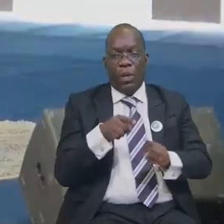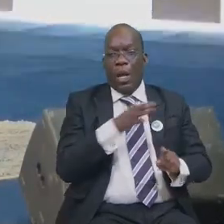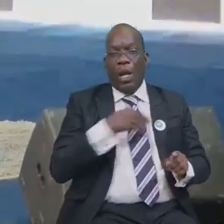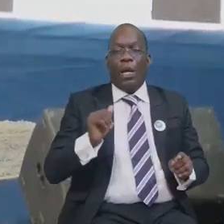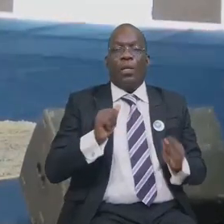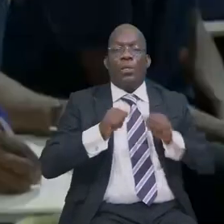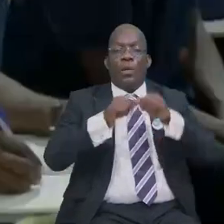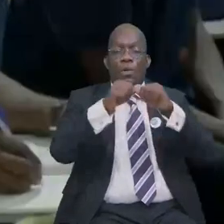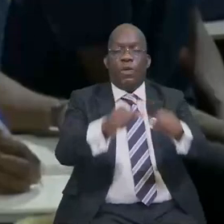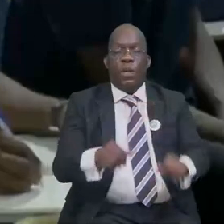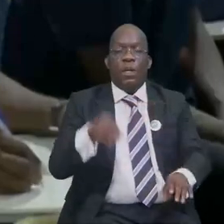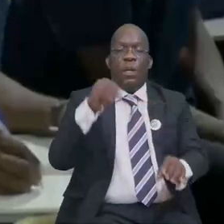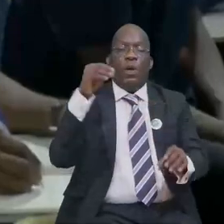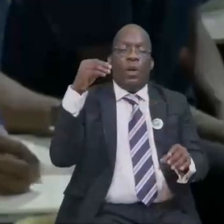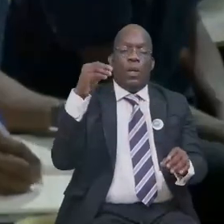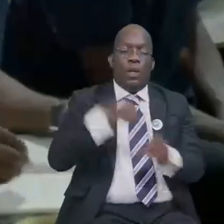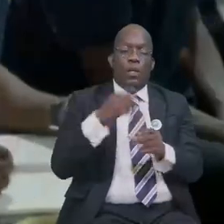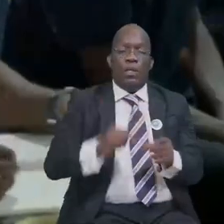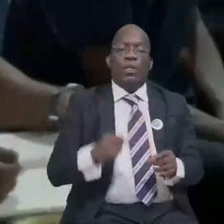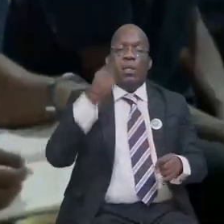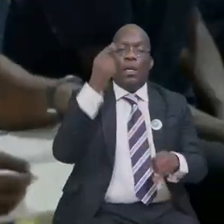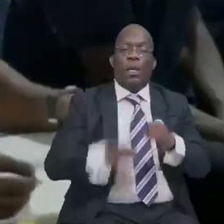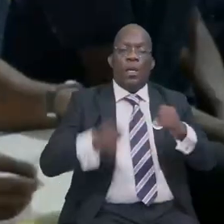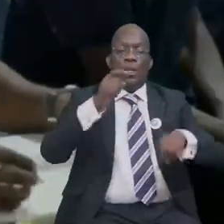fin des temps, nous allons considérer